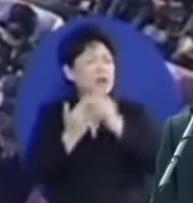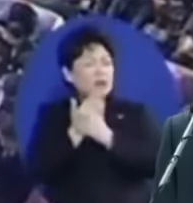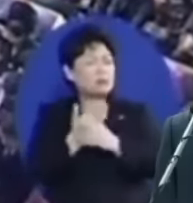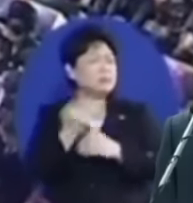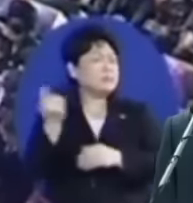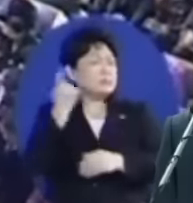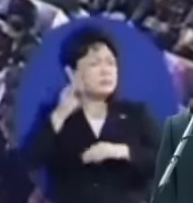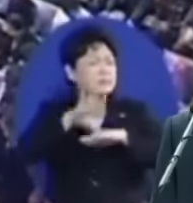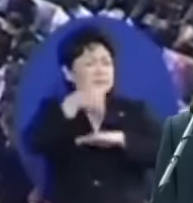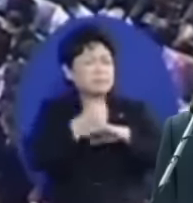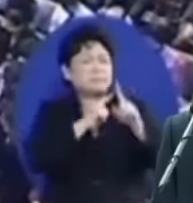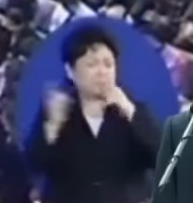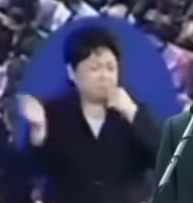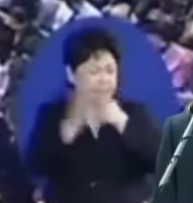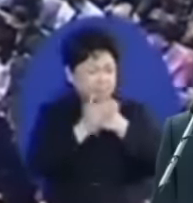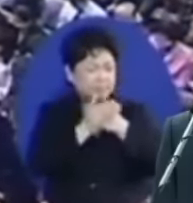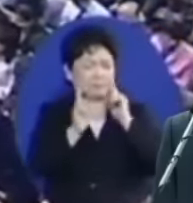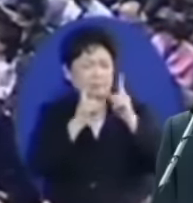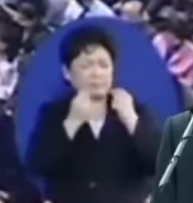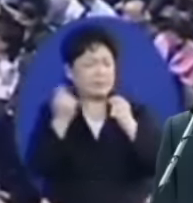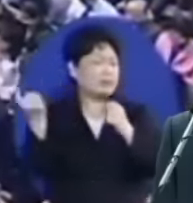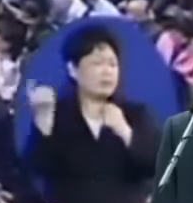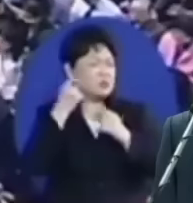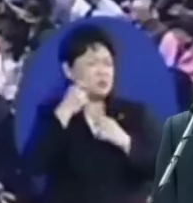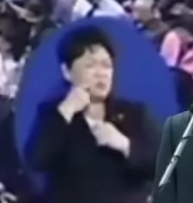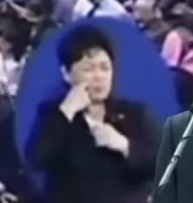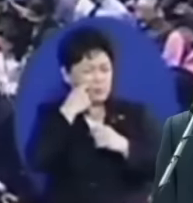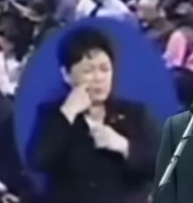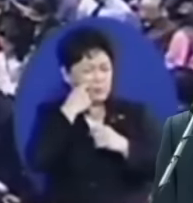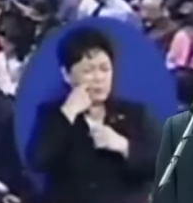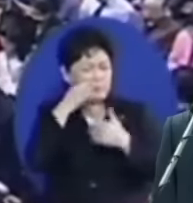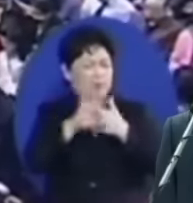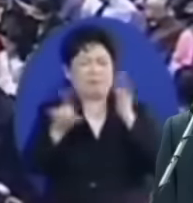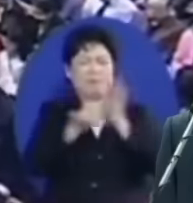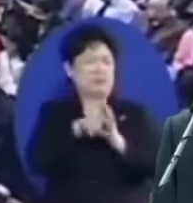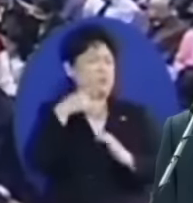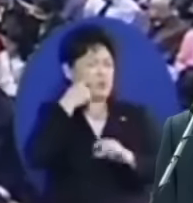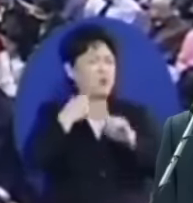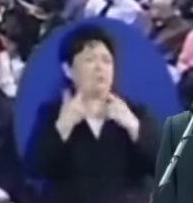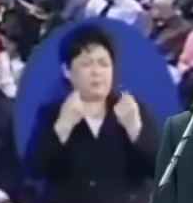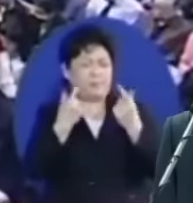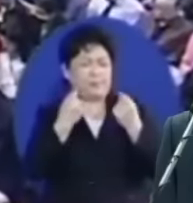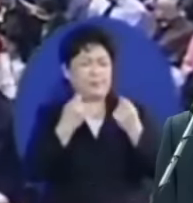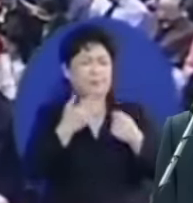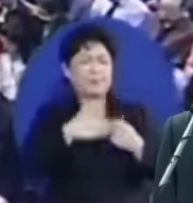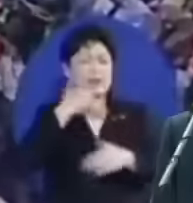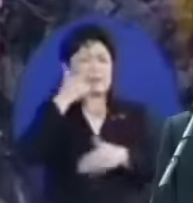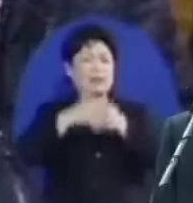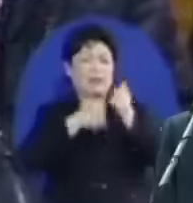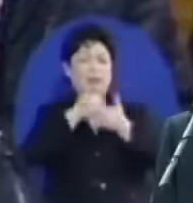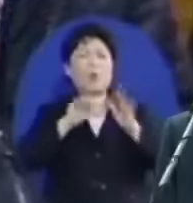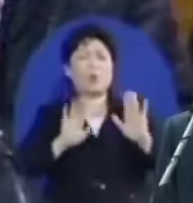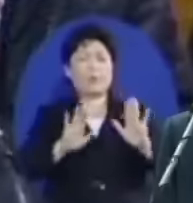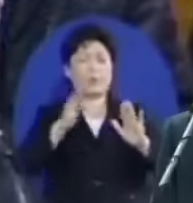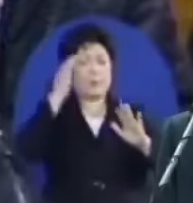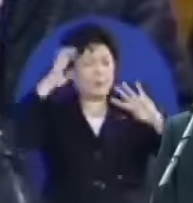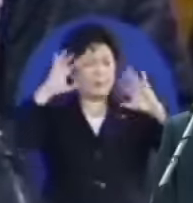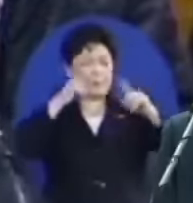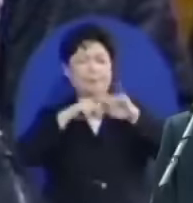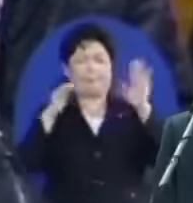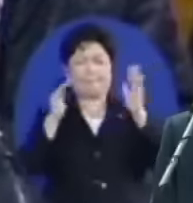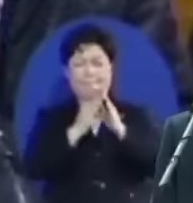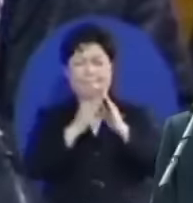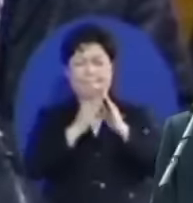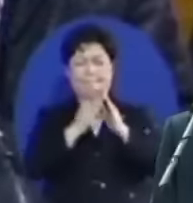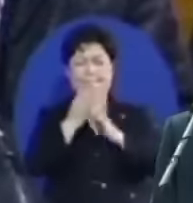말씀으로 말미암는다고 하셨습니다. 듣지 않고야 어떻게 믿을 수가 있겠습니까? 내 아버지 하나님, 오늘 우리 한국 교회가